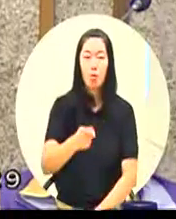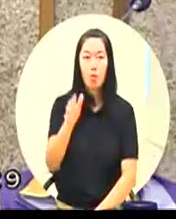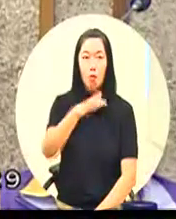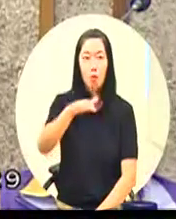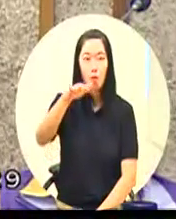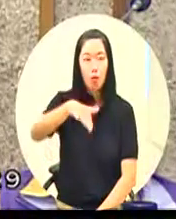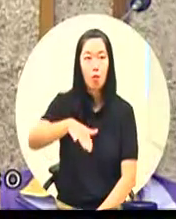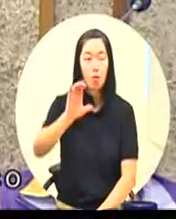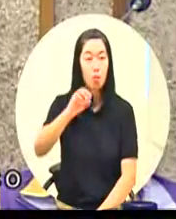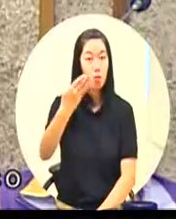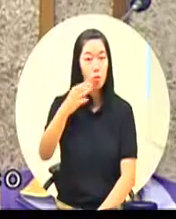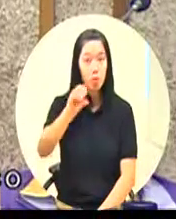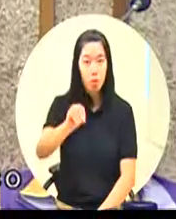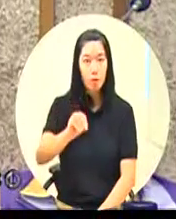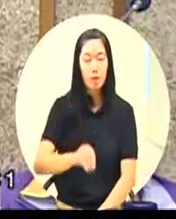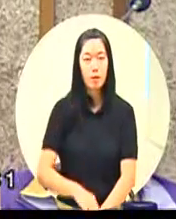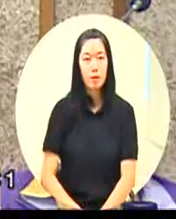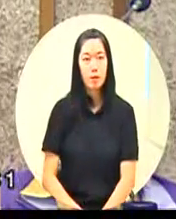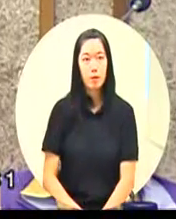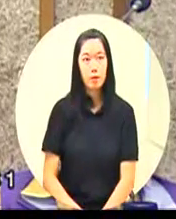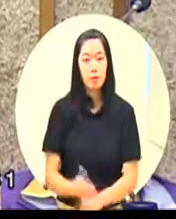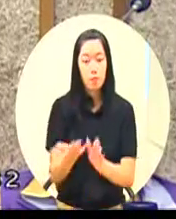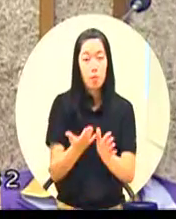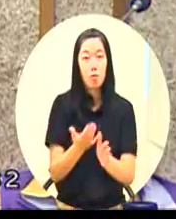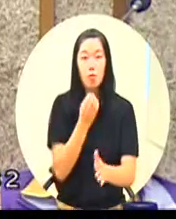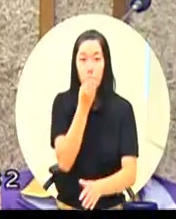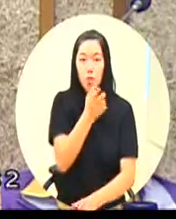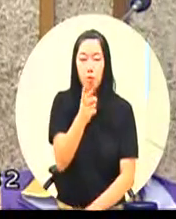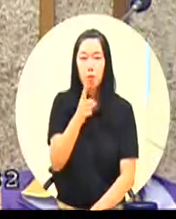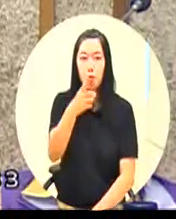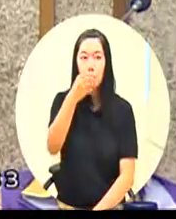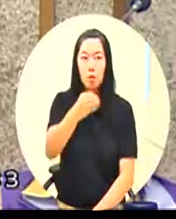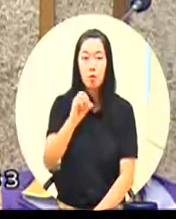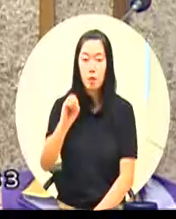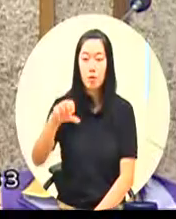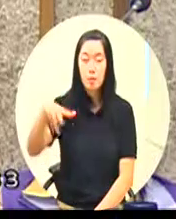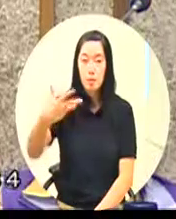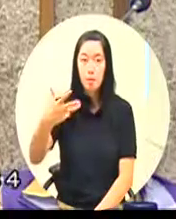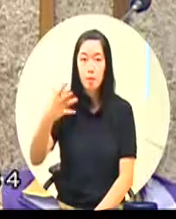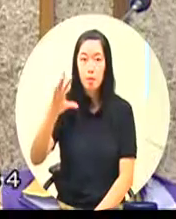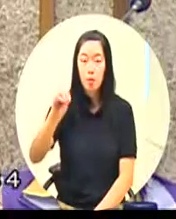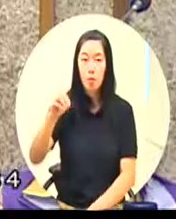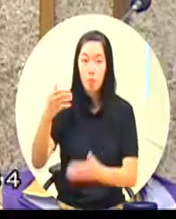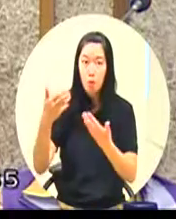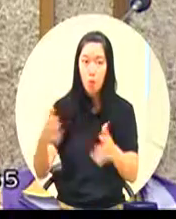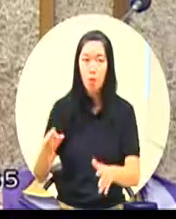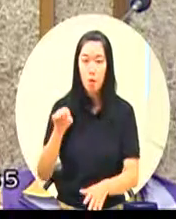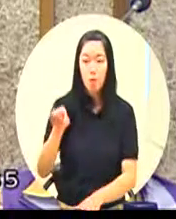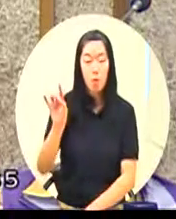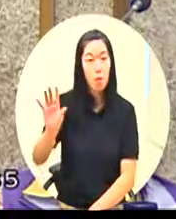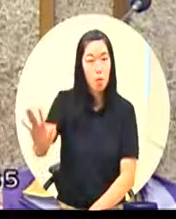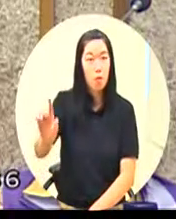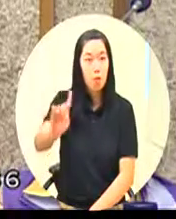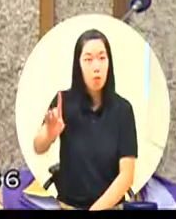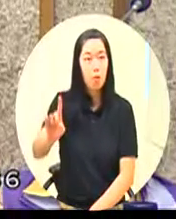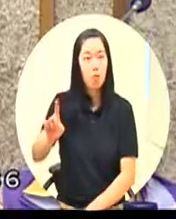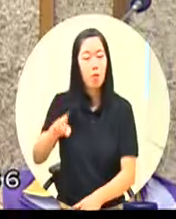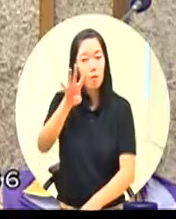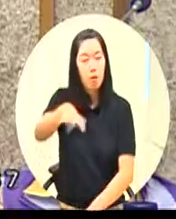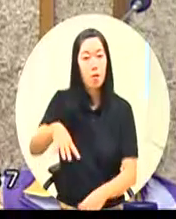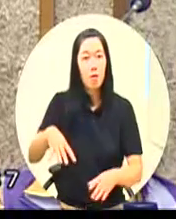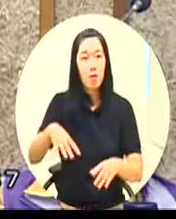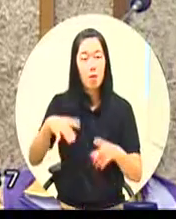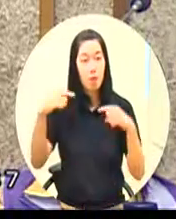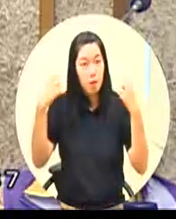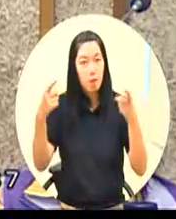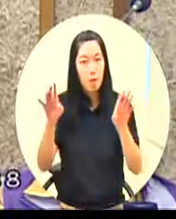1.7亿594万。他说你刚刚讲的是1.08亿的话，那个是。属于那个一些经常门的一些或是一